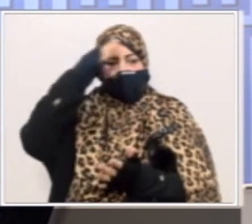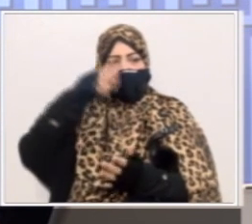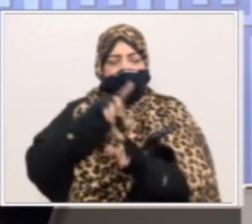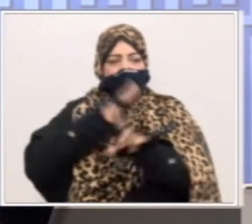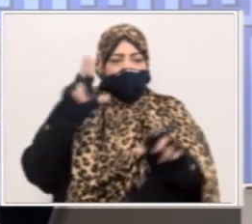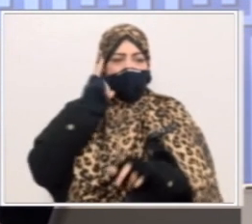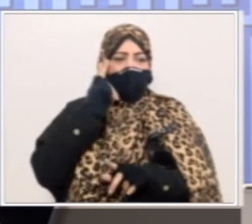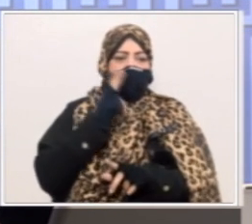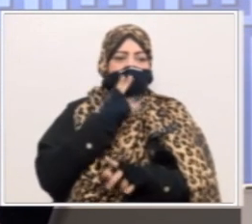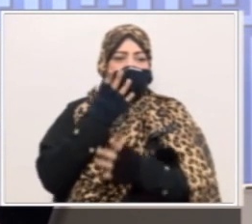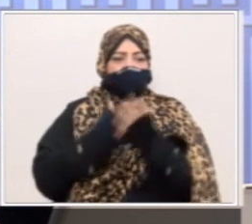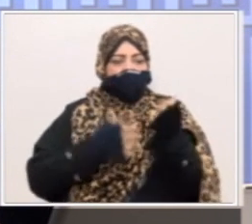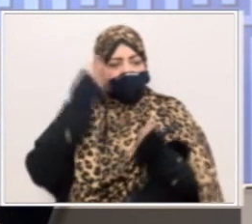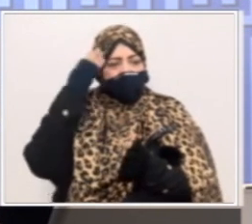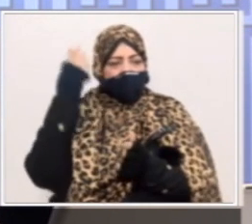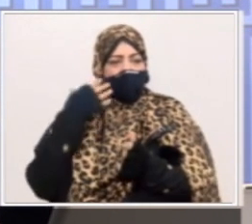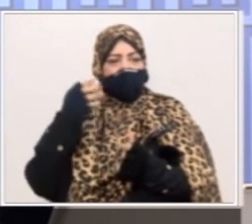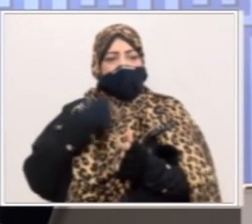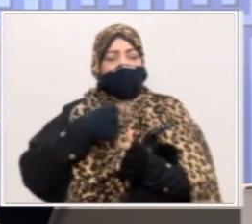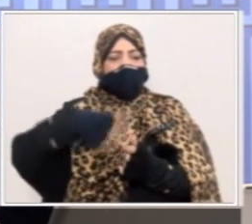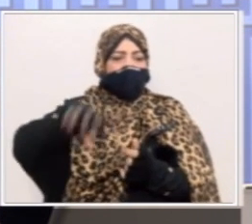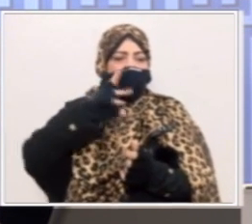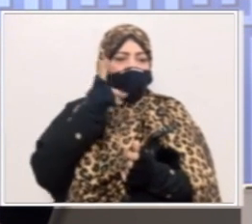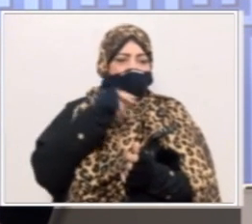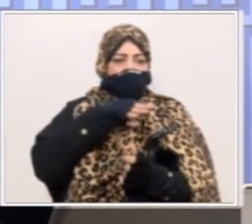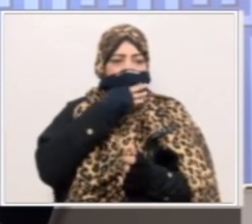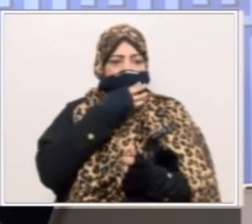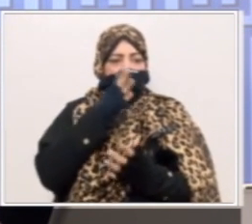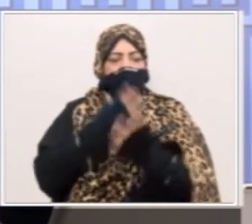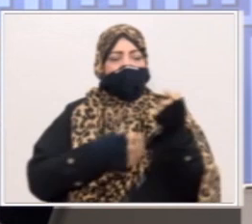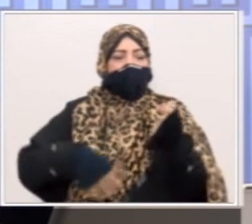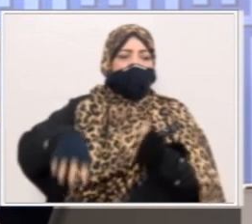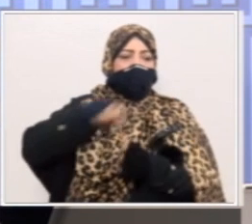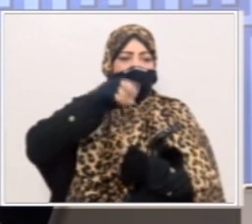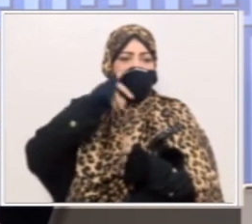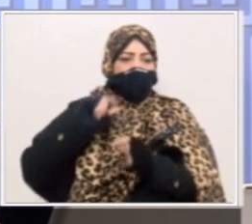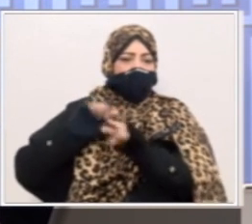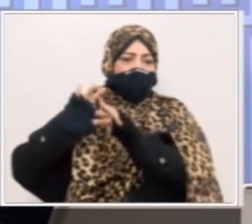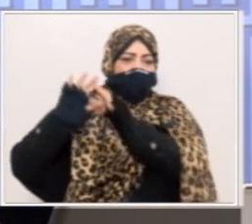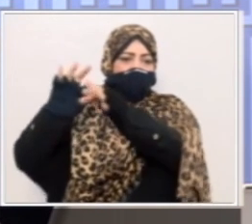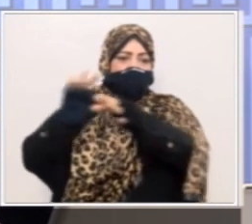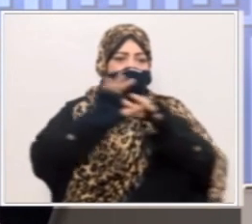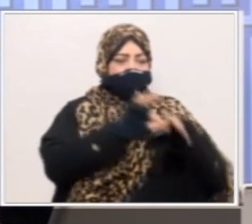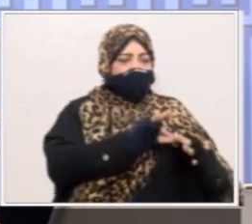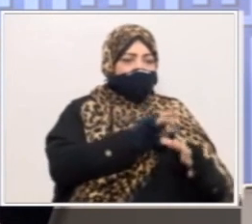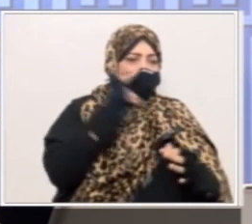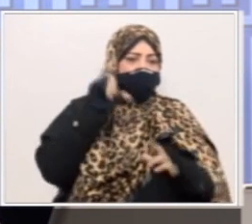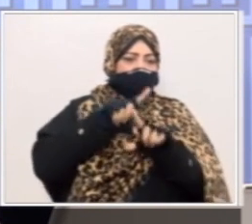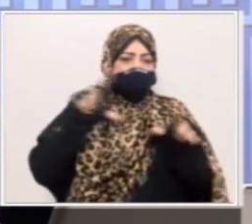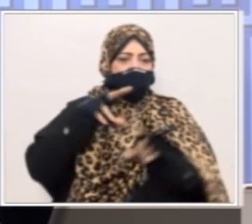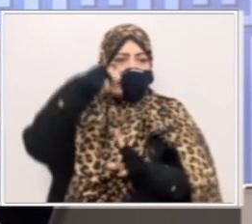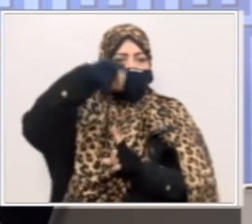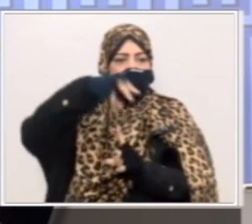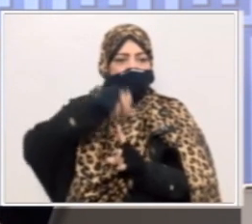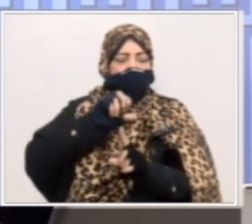وأمهاتنا، كي يصل إليهم هذا البت وهذا القول وكي يفهموا شرع الله